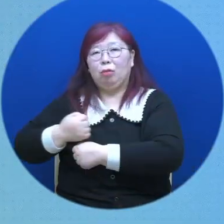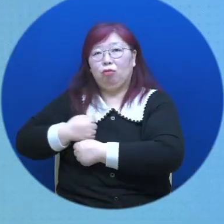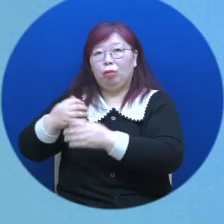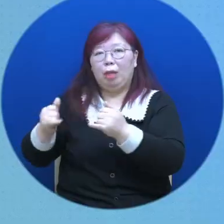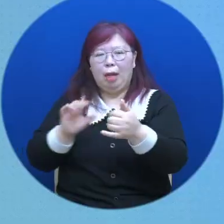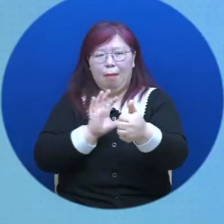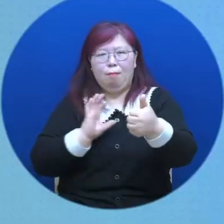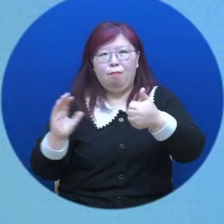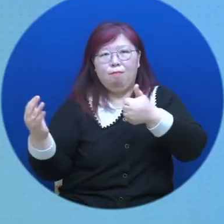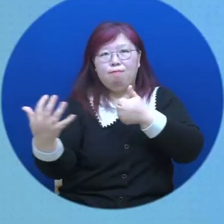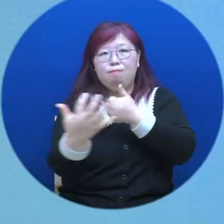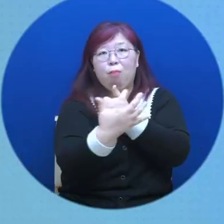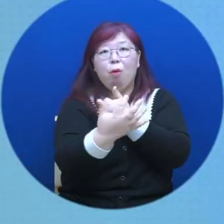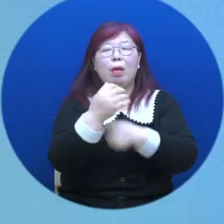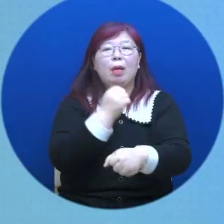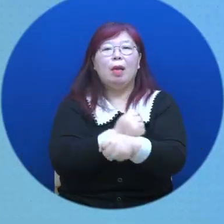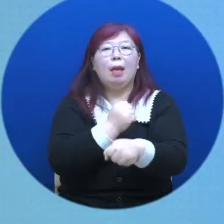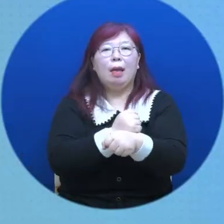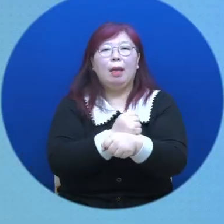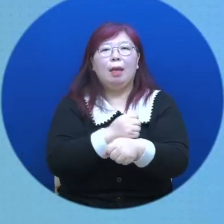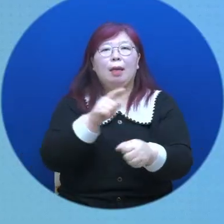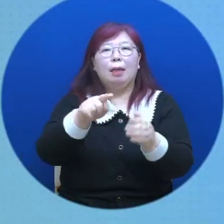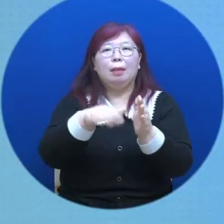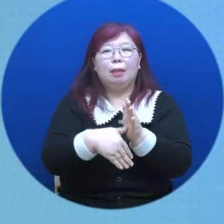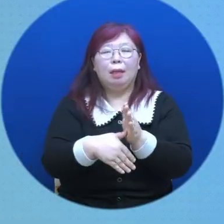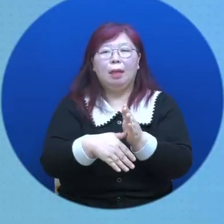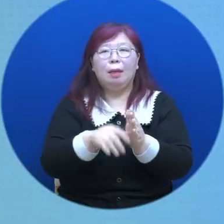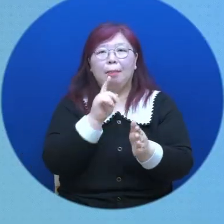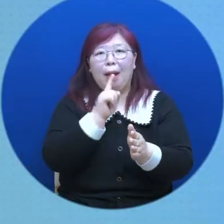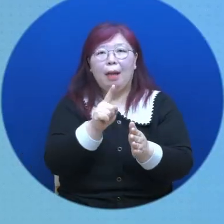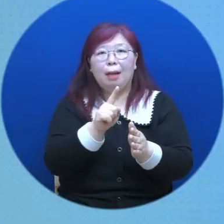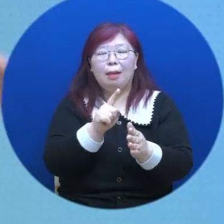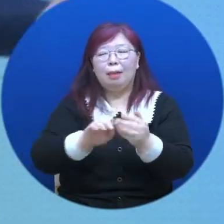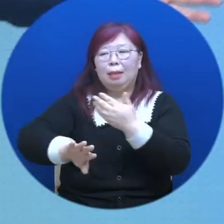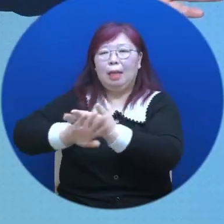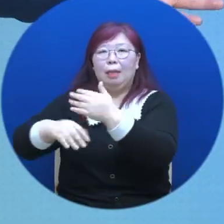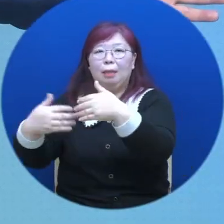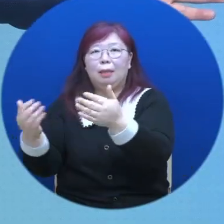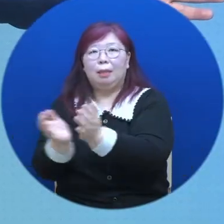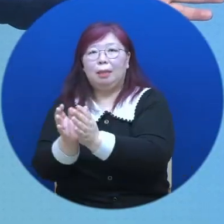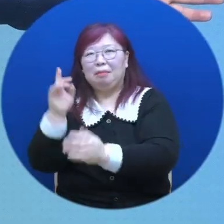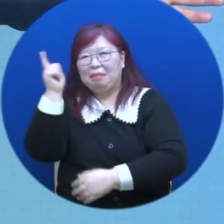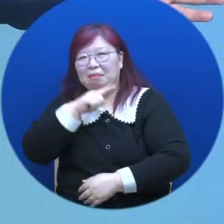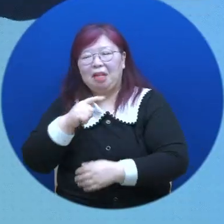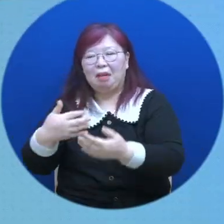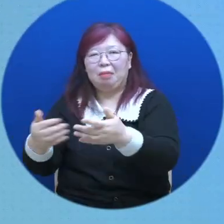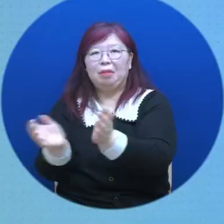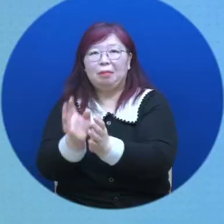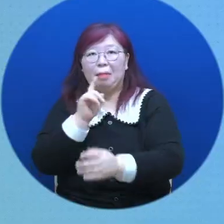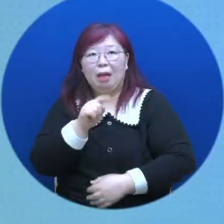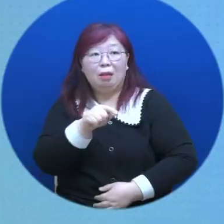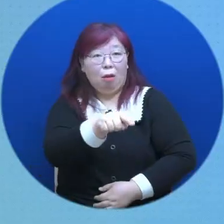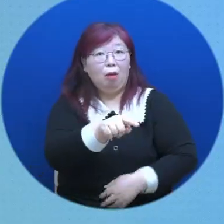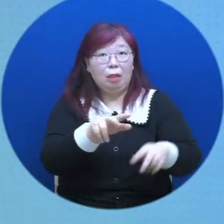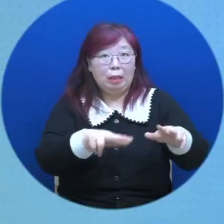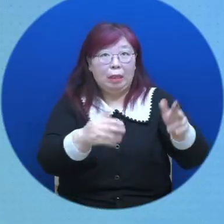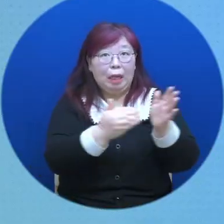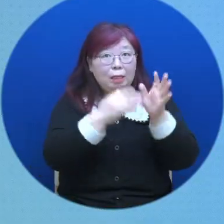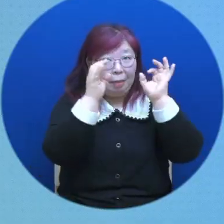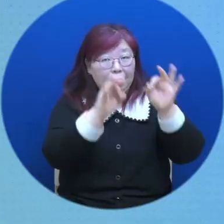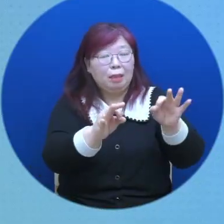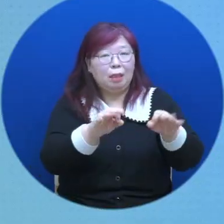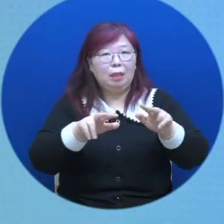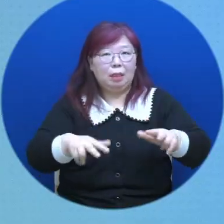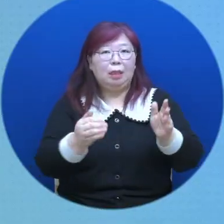장수 그가 외치는 말이 무슨 말을 외쳐요? 너희들 봤지? 지금까지 우리가 믿는 신이